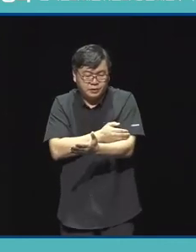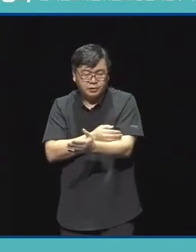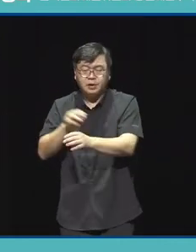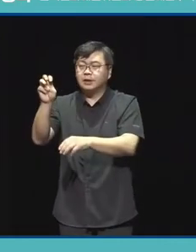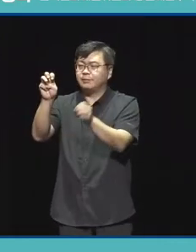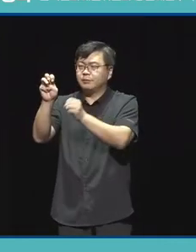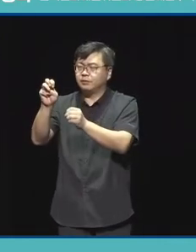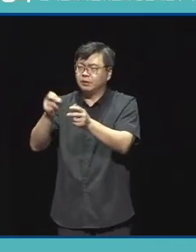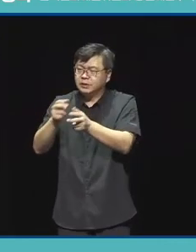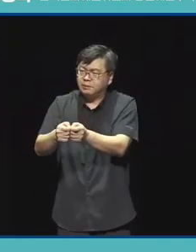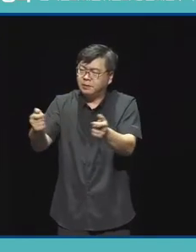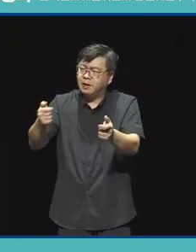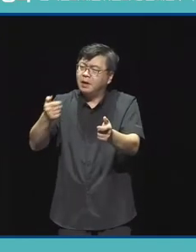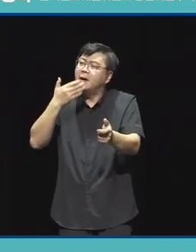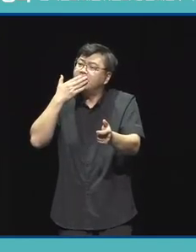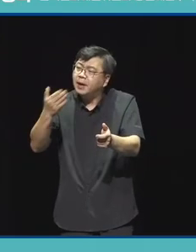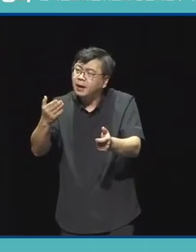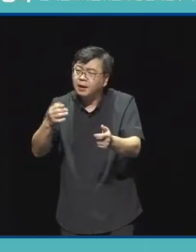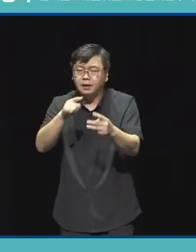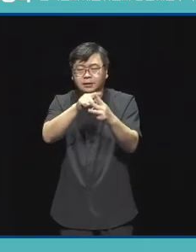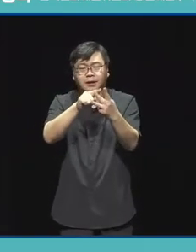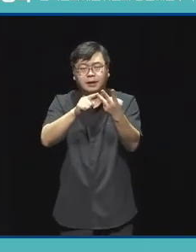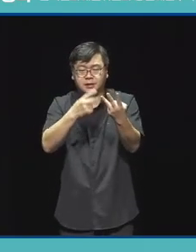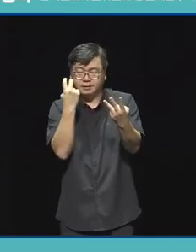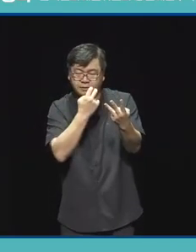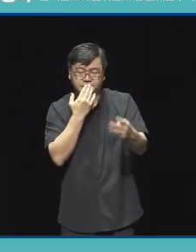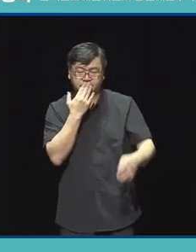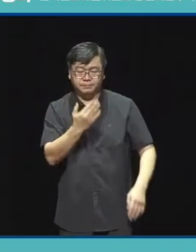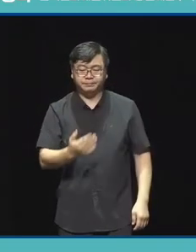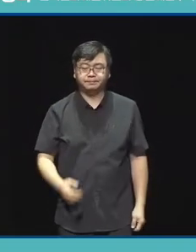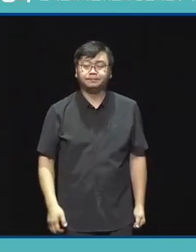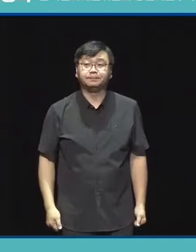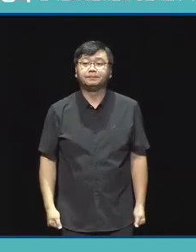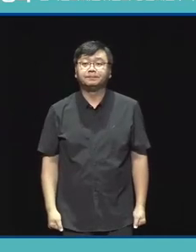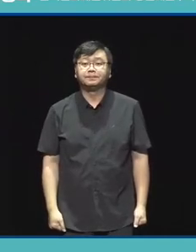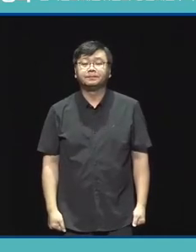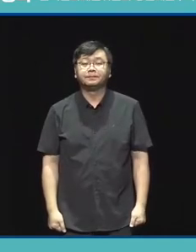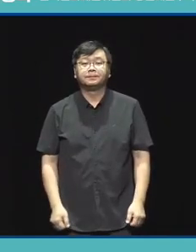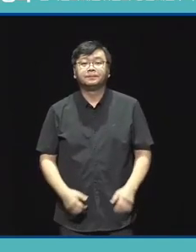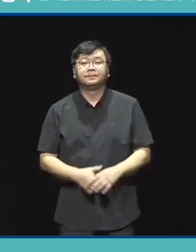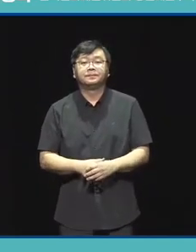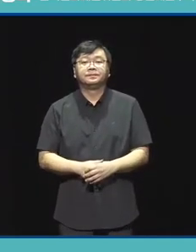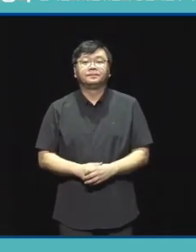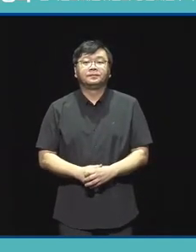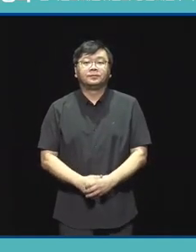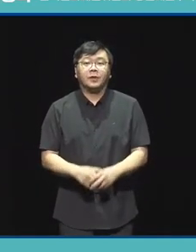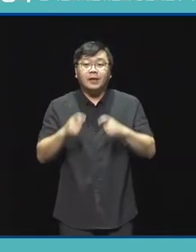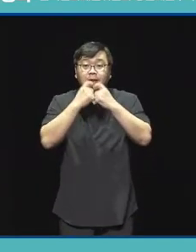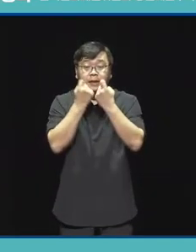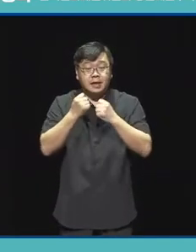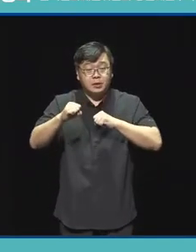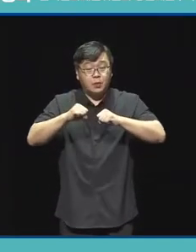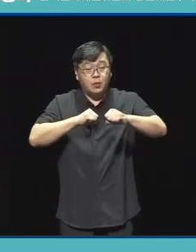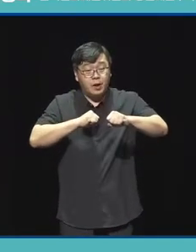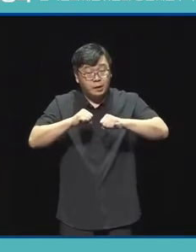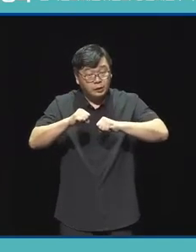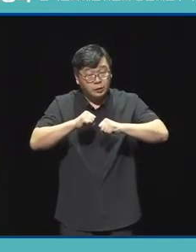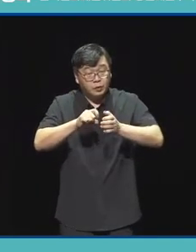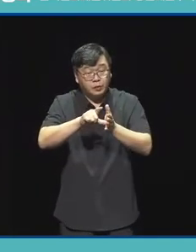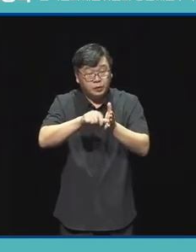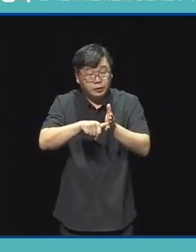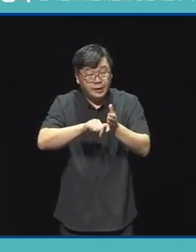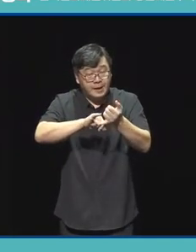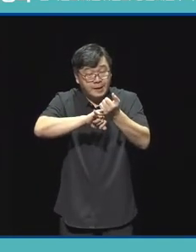사업의 확산성이 30%로 구성되어 있습니다 네 개인비평 활동은 반드시